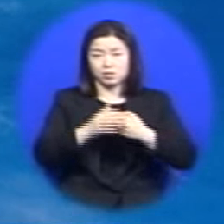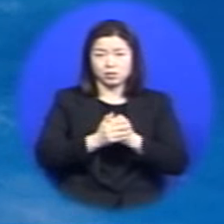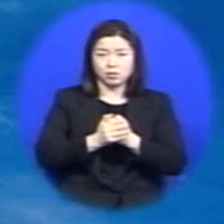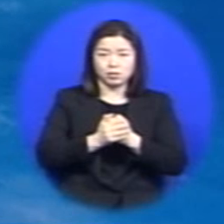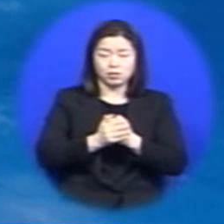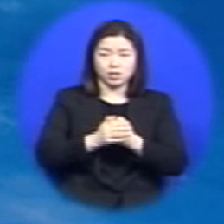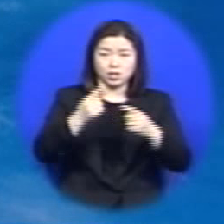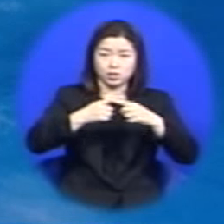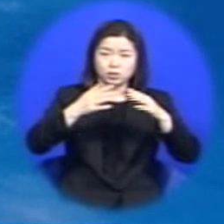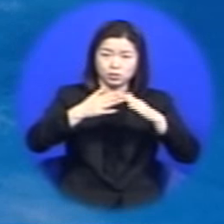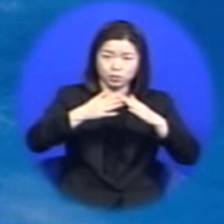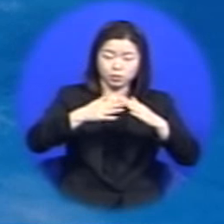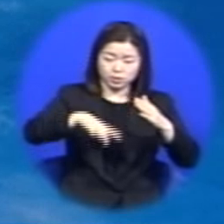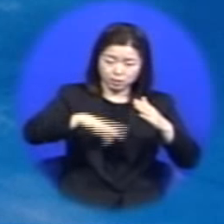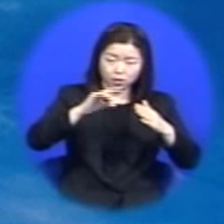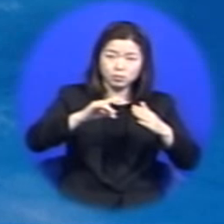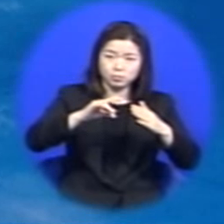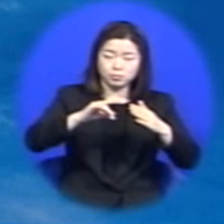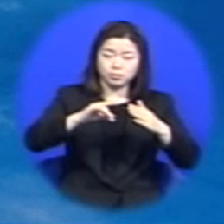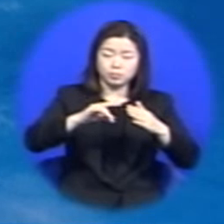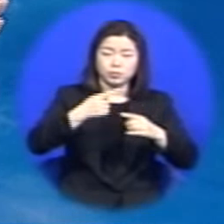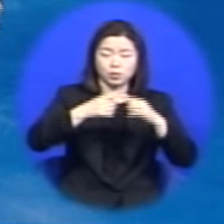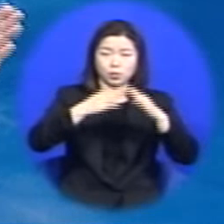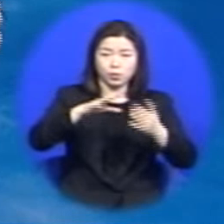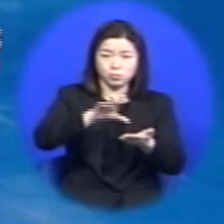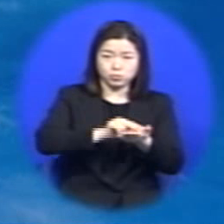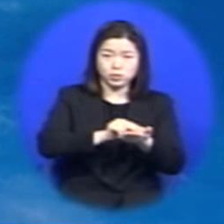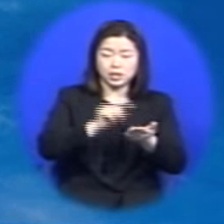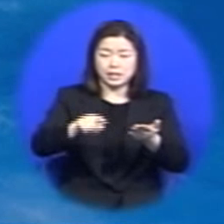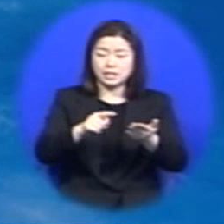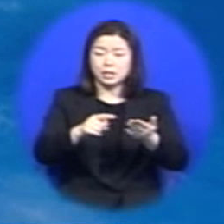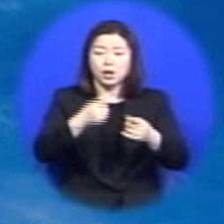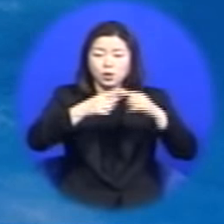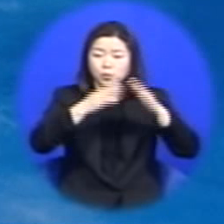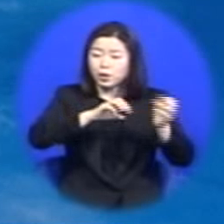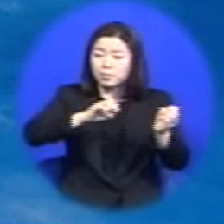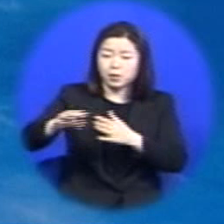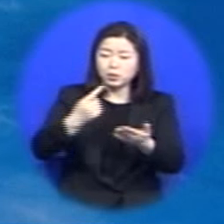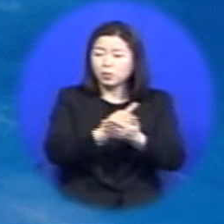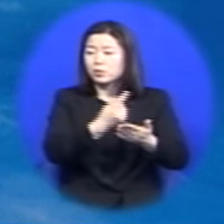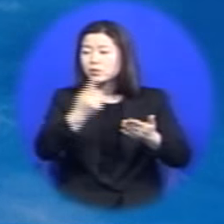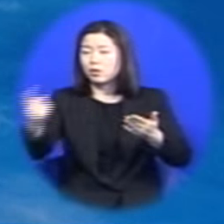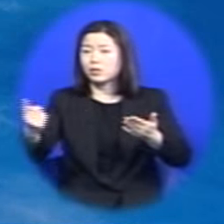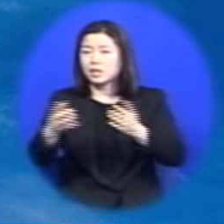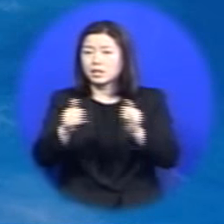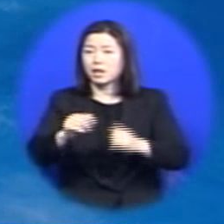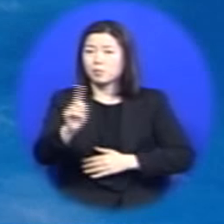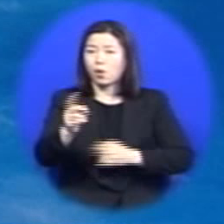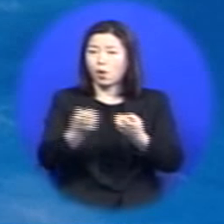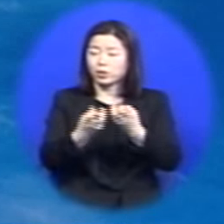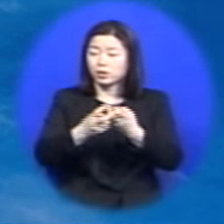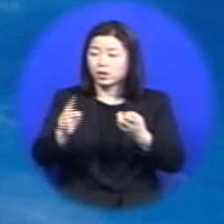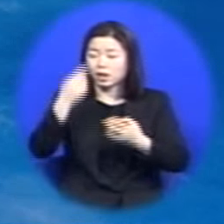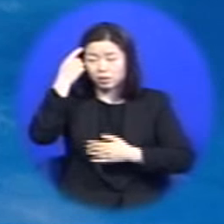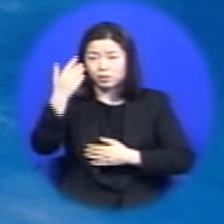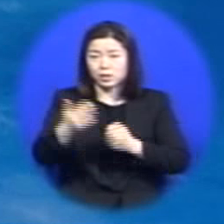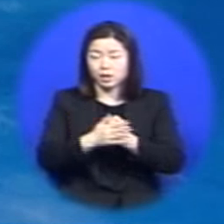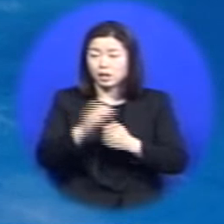초대교회의 문제는 이 교회를 버리고 떠난 이 배교자들을 어떻게 할 거냐는 겁니다. 다시 받아줘야